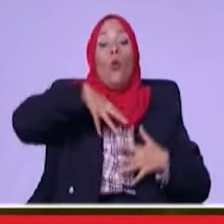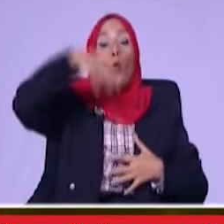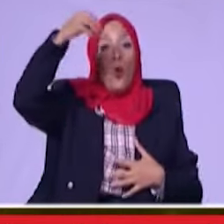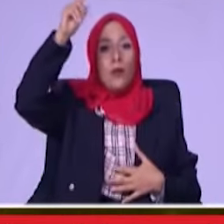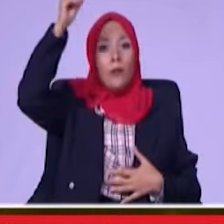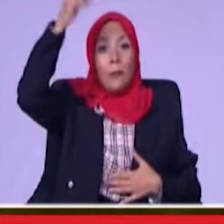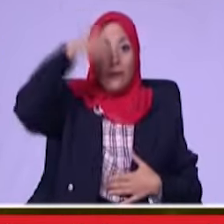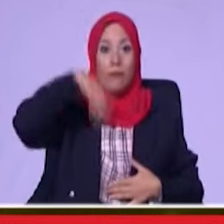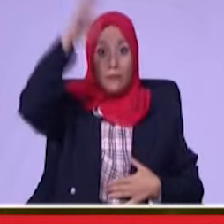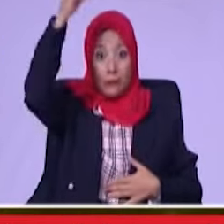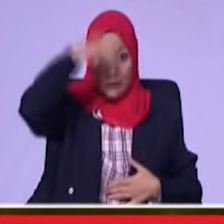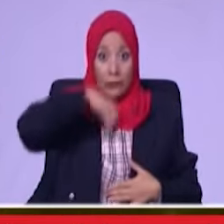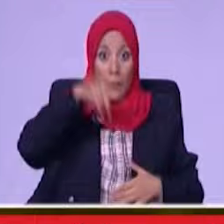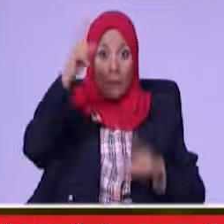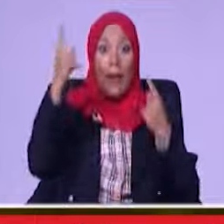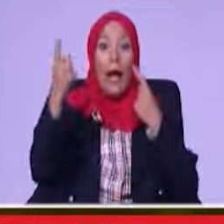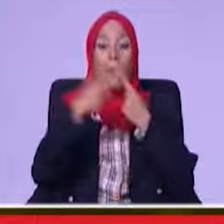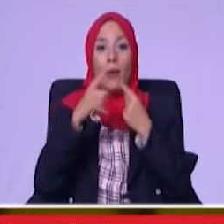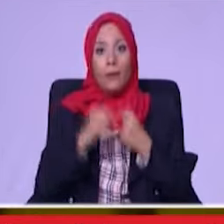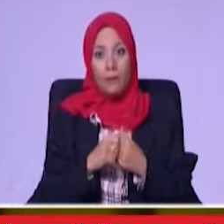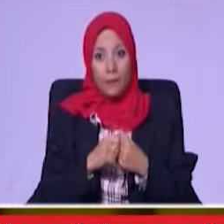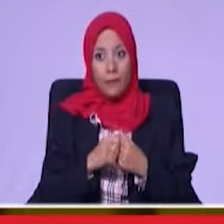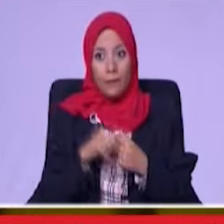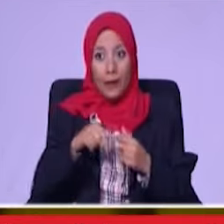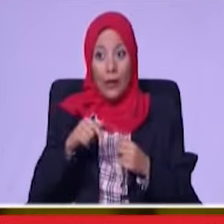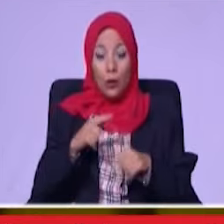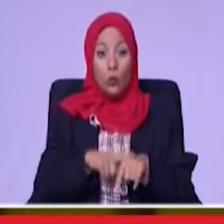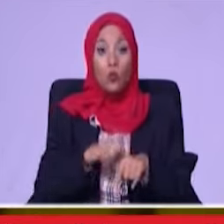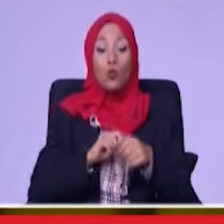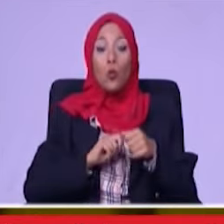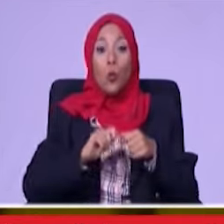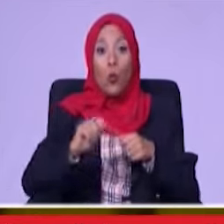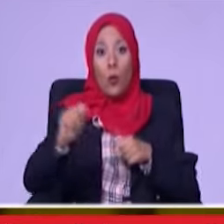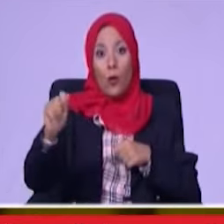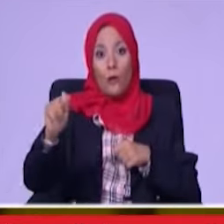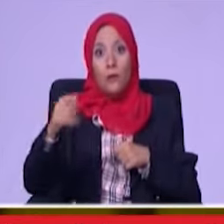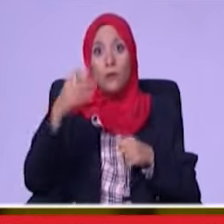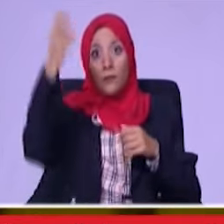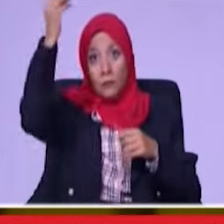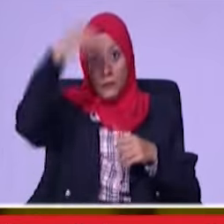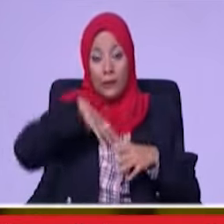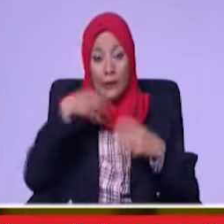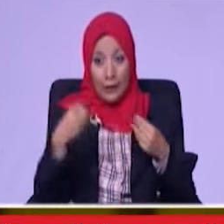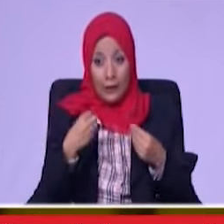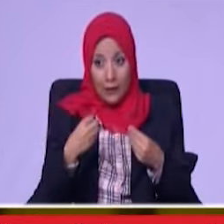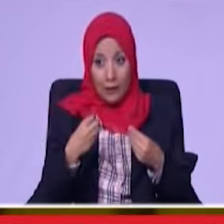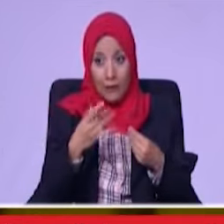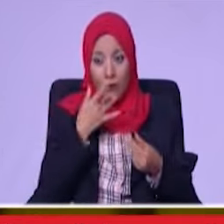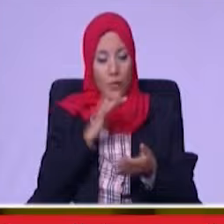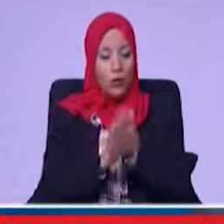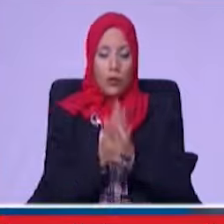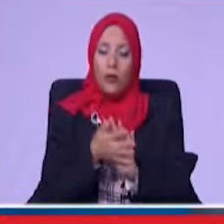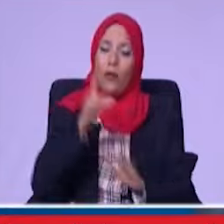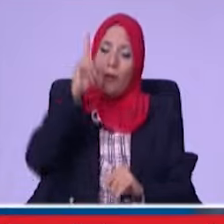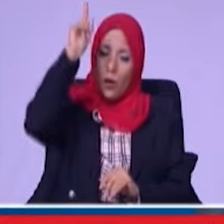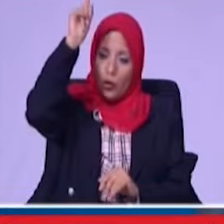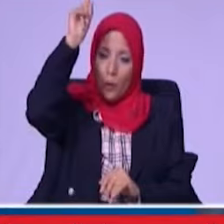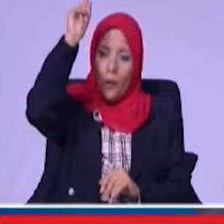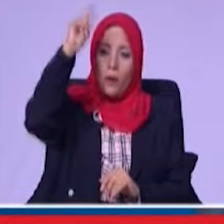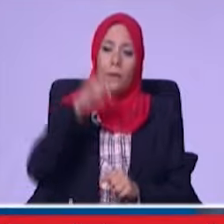والروح اتقابلت عليه في يوم القيامة، لكن طول ما الروح لم تقم القيامة الكبرى في البرزخ لوحدها،